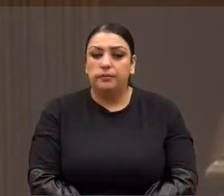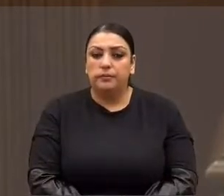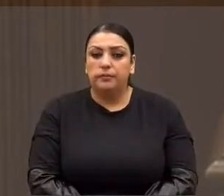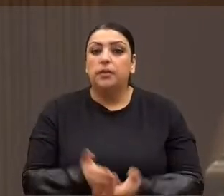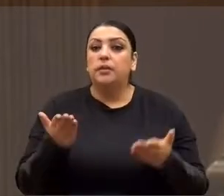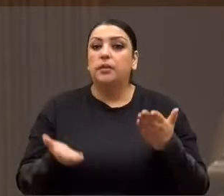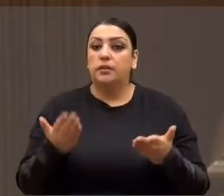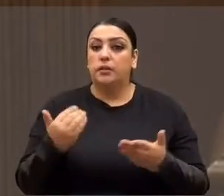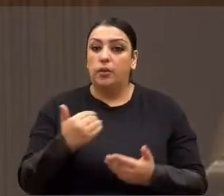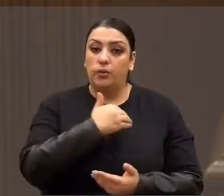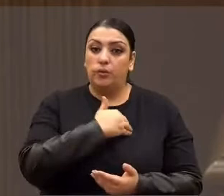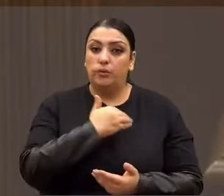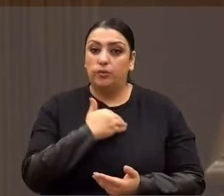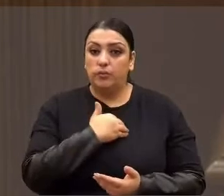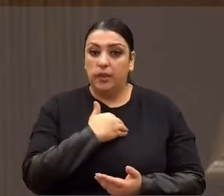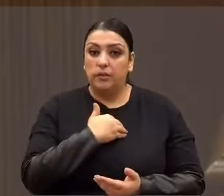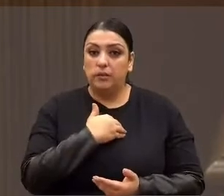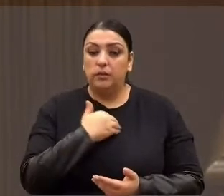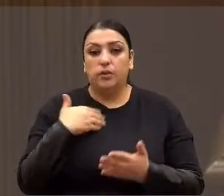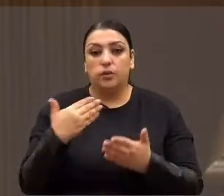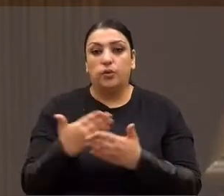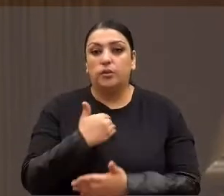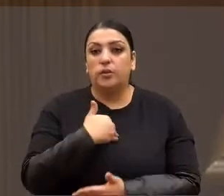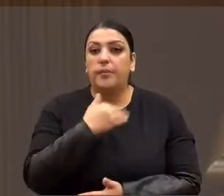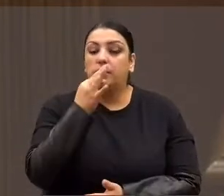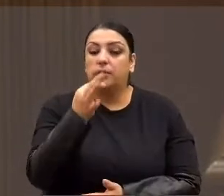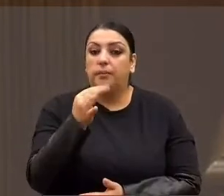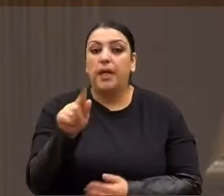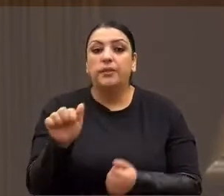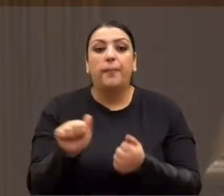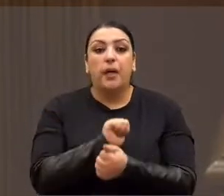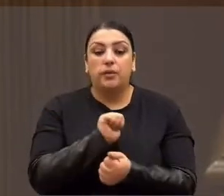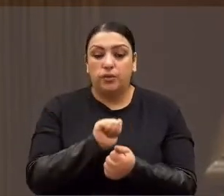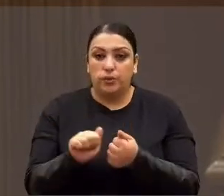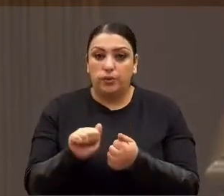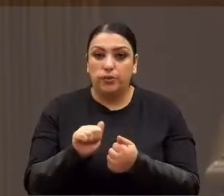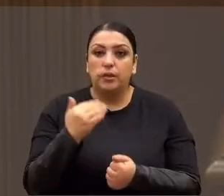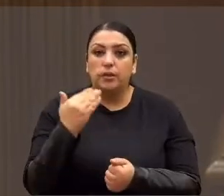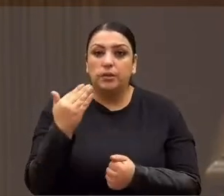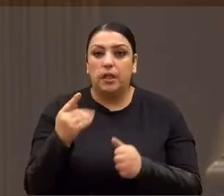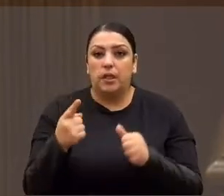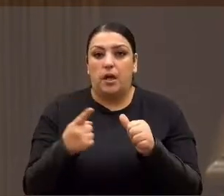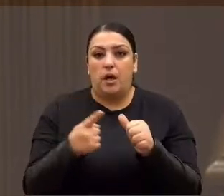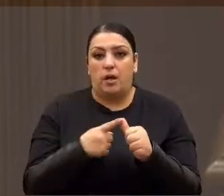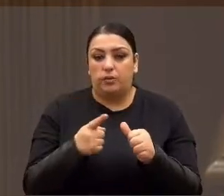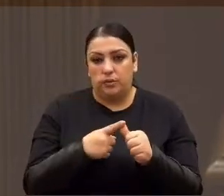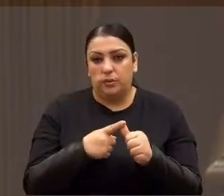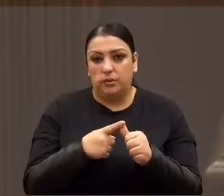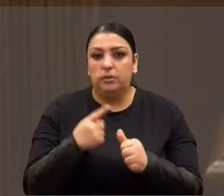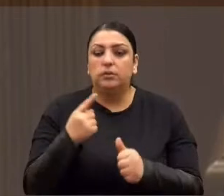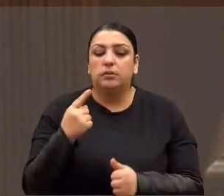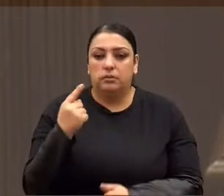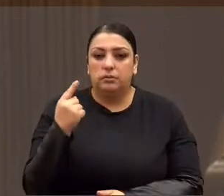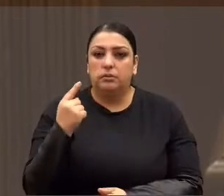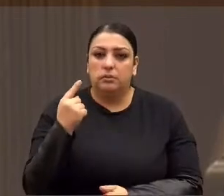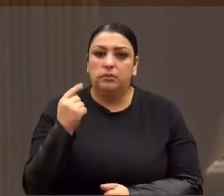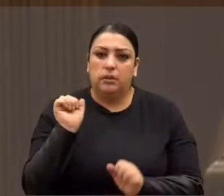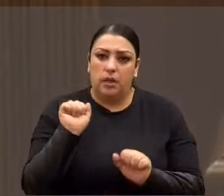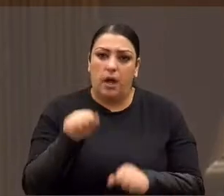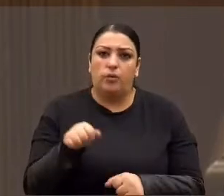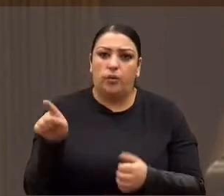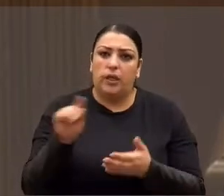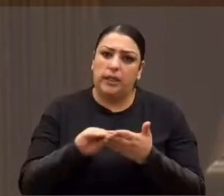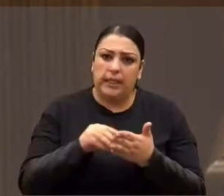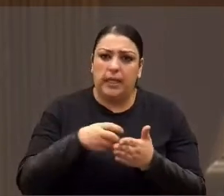եթե ուզում եք, նորից եմ ասում, ես պաստաթուղթը ձեր անունից հրապարակեք, բայց կա մեկ այլ